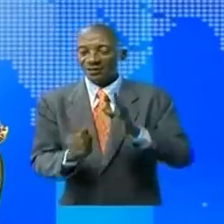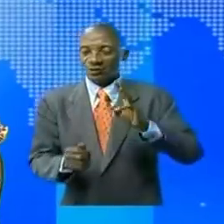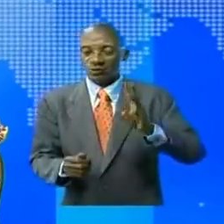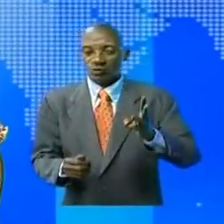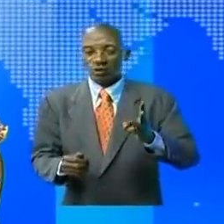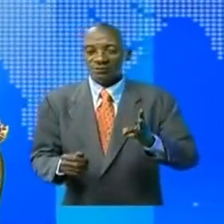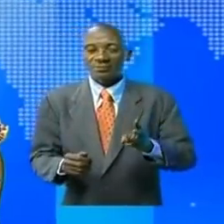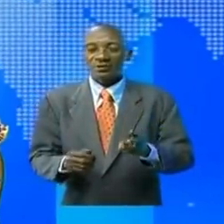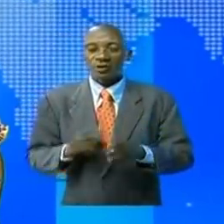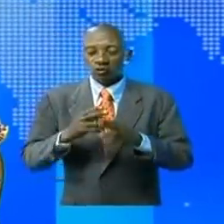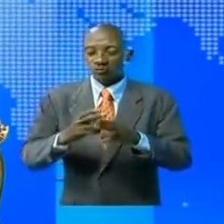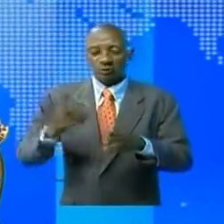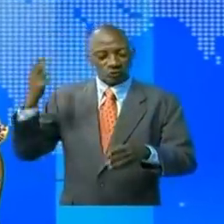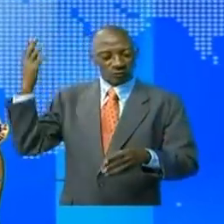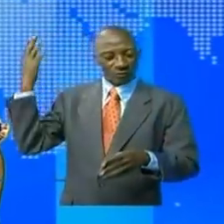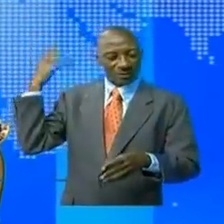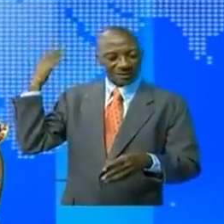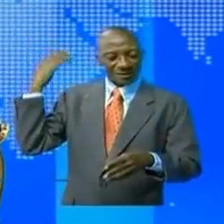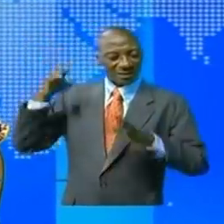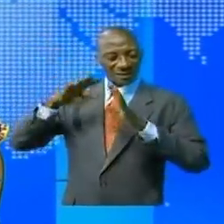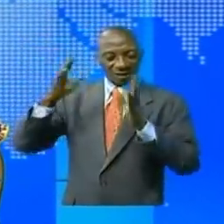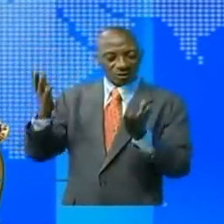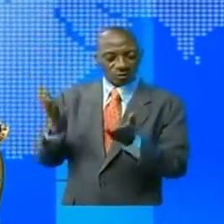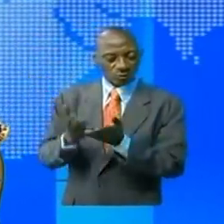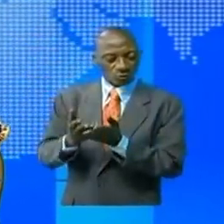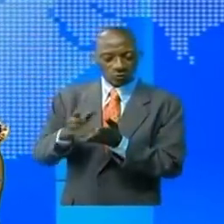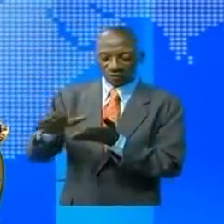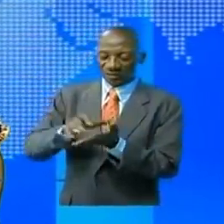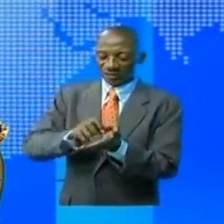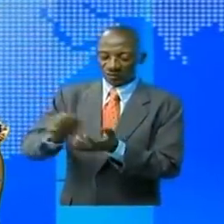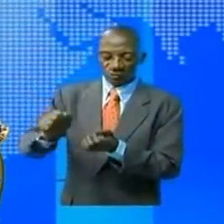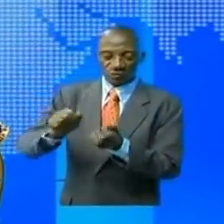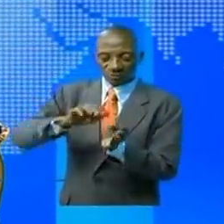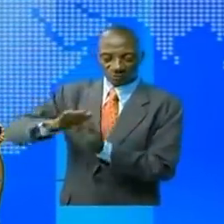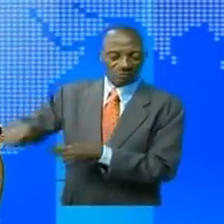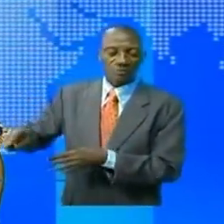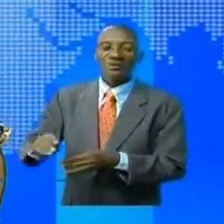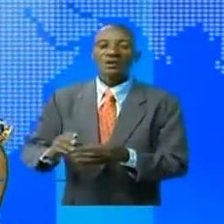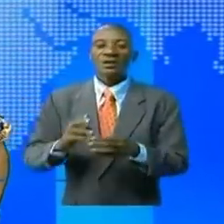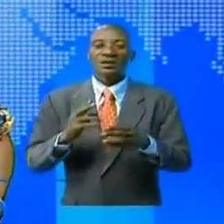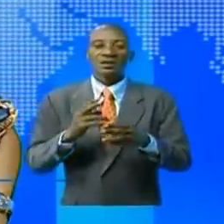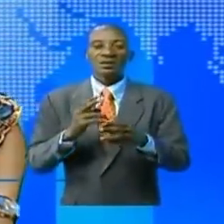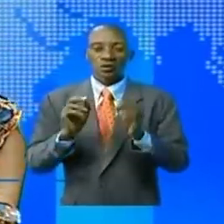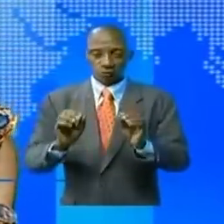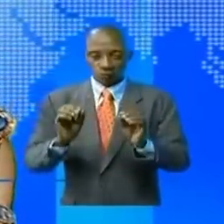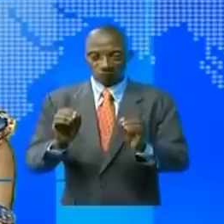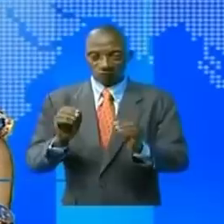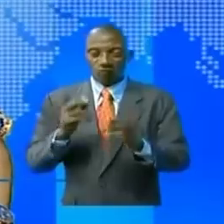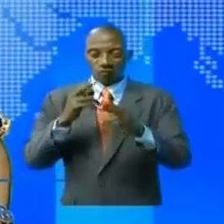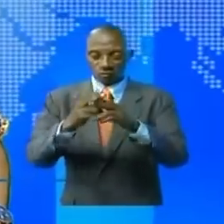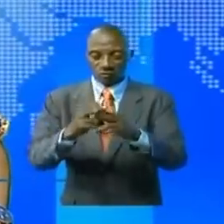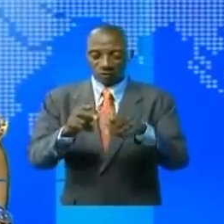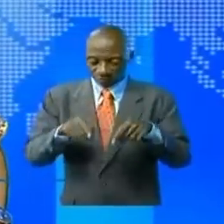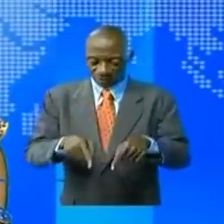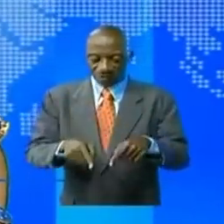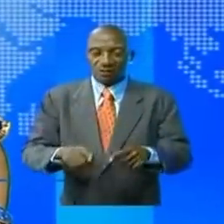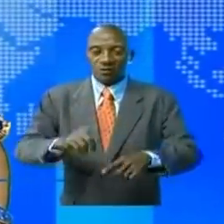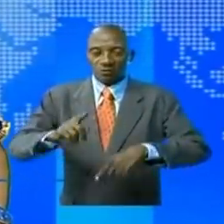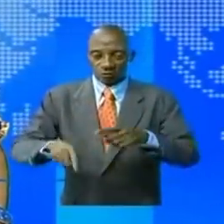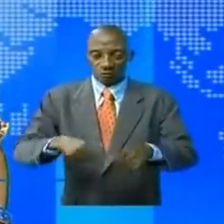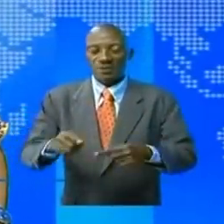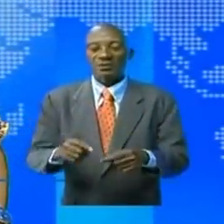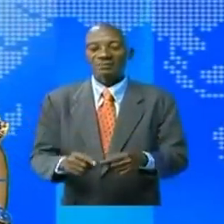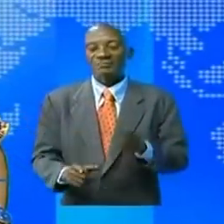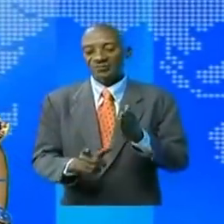les dispositions antérieures contraires à la présente ordonnance. Article 4. Le vice-premier